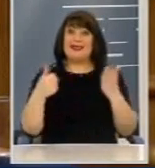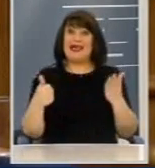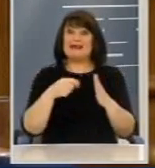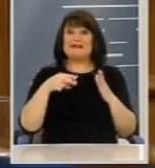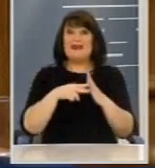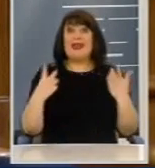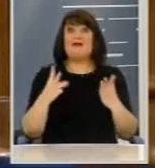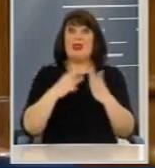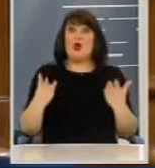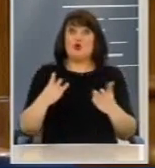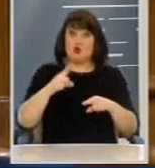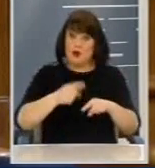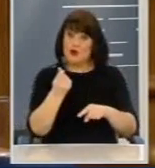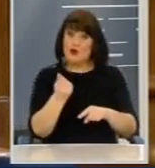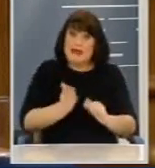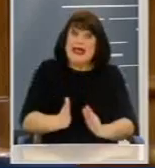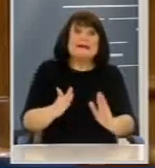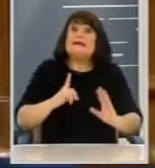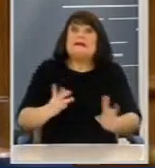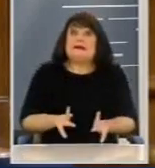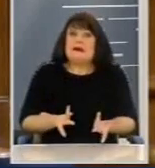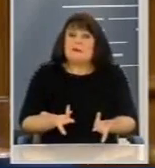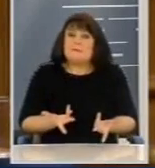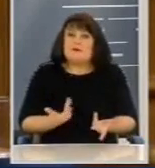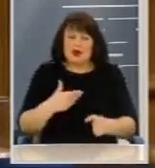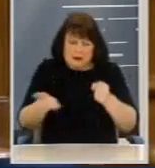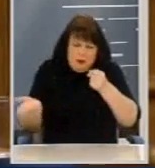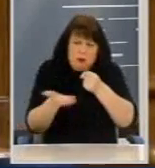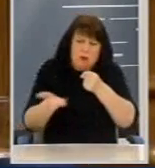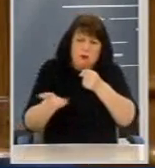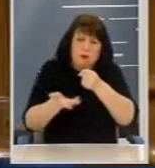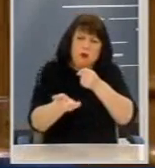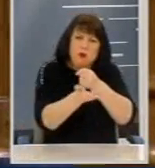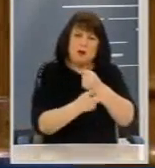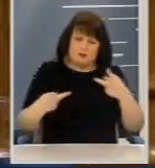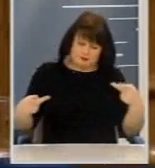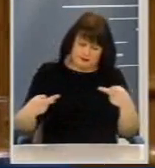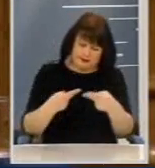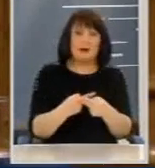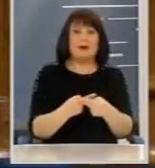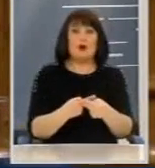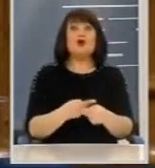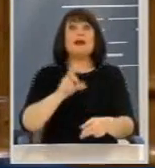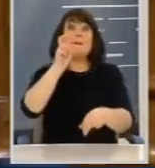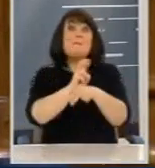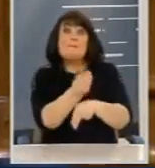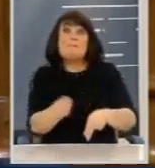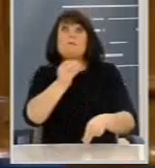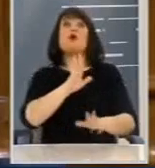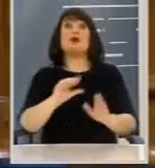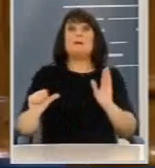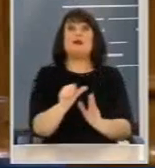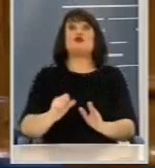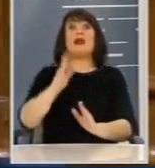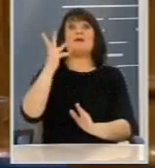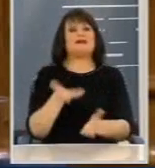και 2018 και προέβλεπαν ότι θα ενεργοποιηθεί ο κόφτης, ότι δεν θα πιάσουμε τα πλεονάσματα, ότι δεν θα έχουμε επιστροφή στην ανάπτυξη μαζί